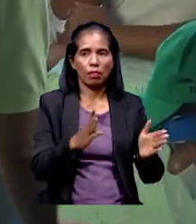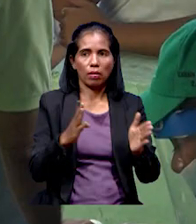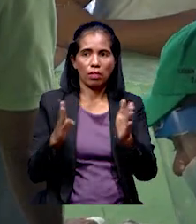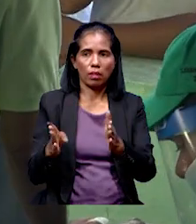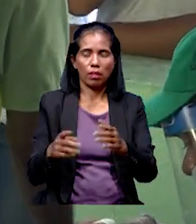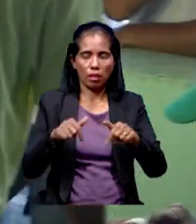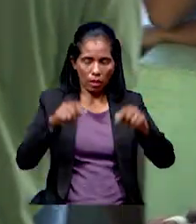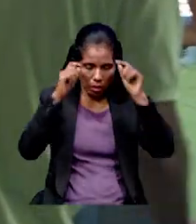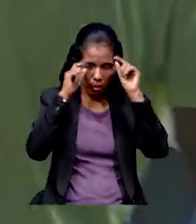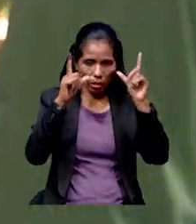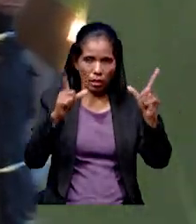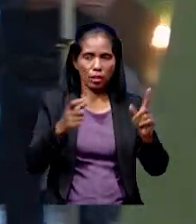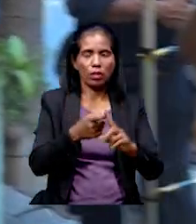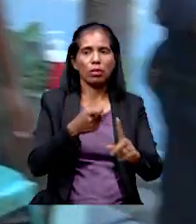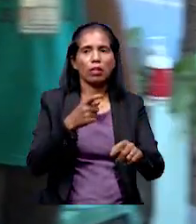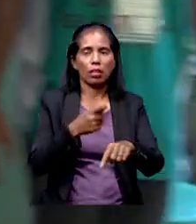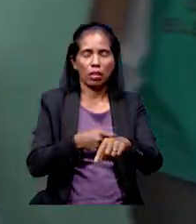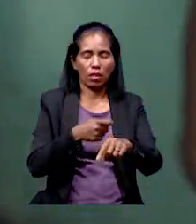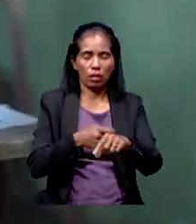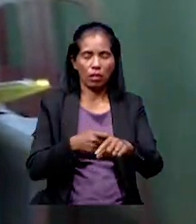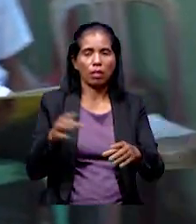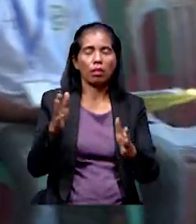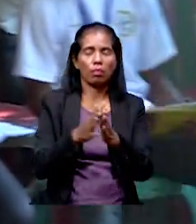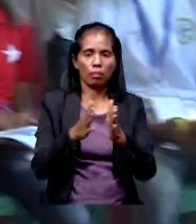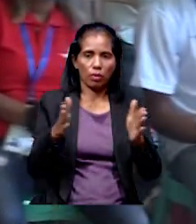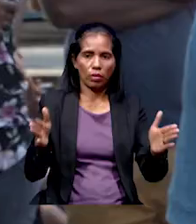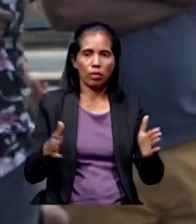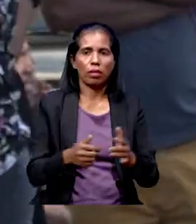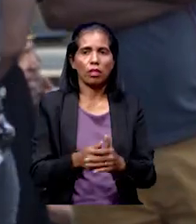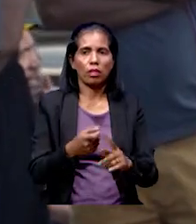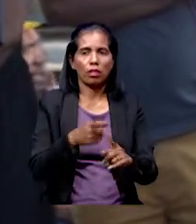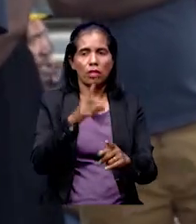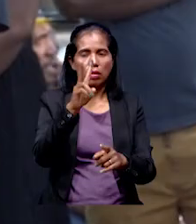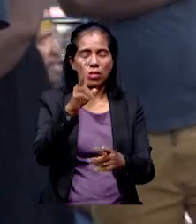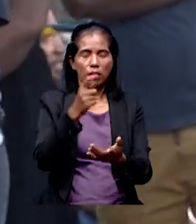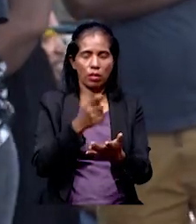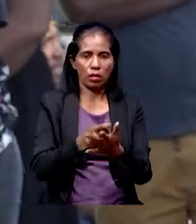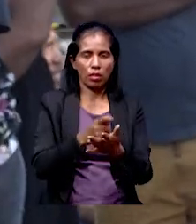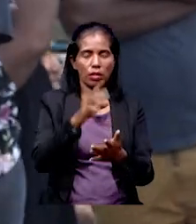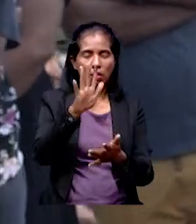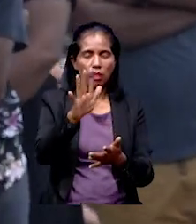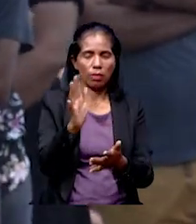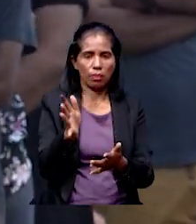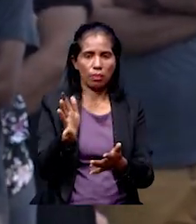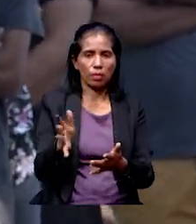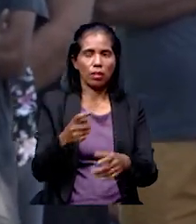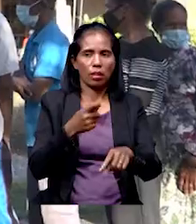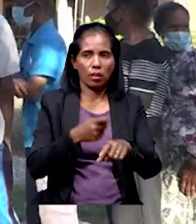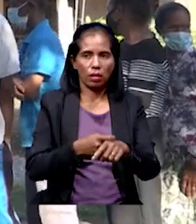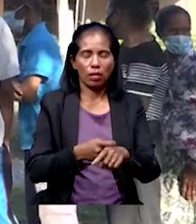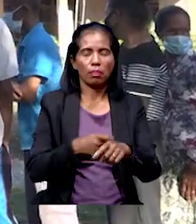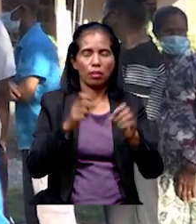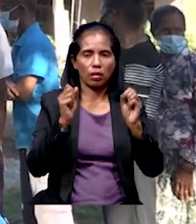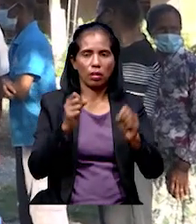ia Timor-Leste, hosi tempo ba tempo, bot ba bebeik, husi rihung atus hat lima nulu resing, ia tempo konsulta